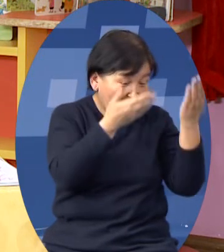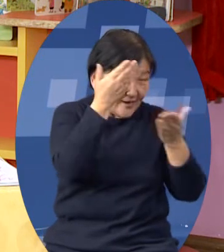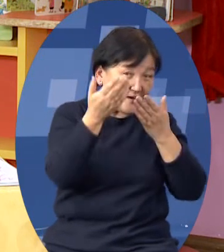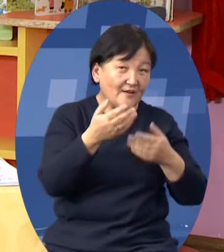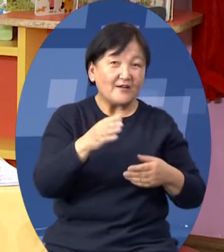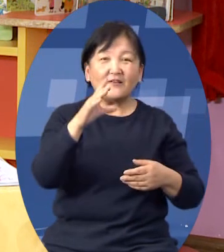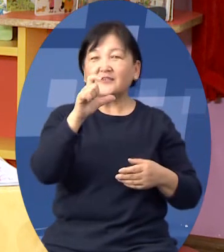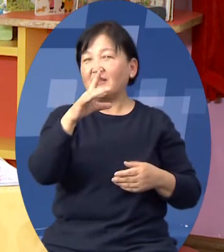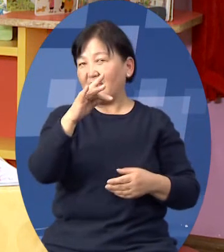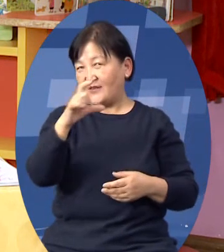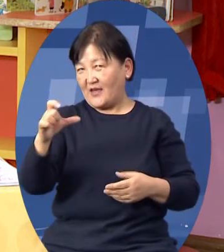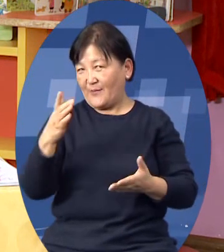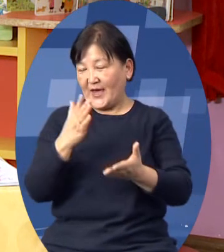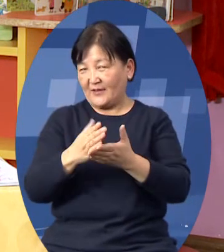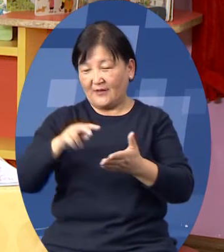Сэрээ байна.